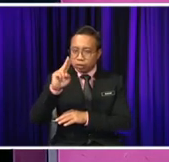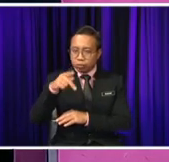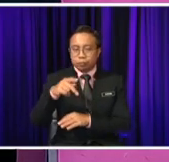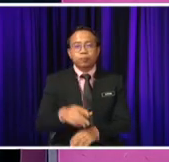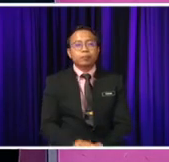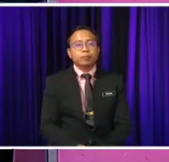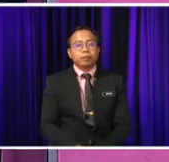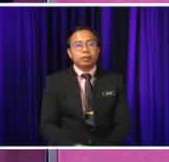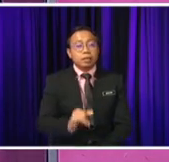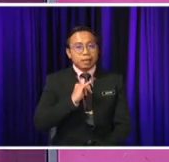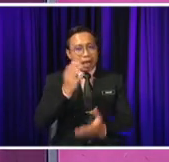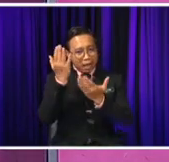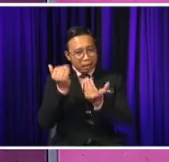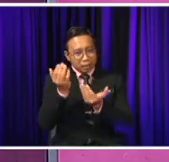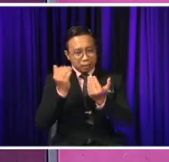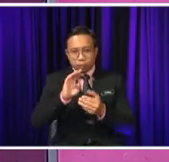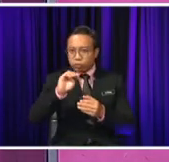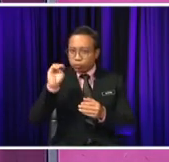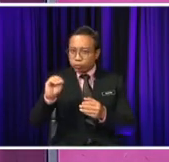anak muda